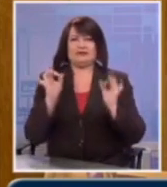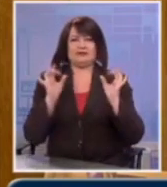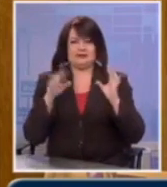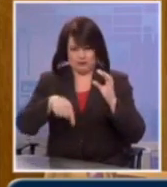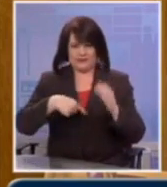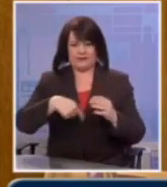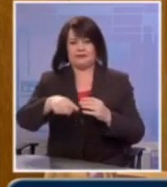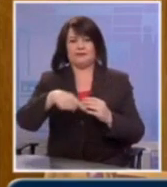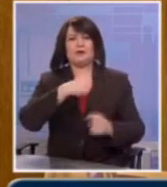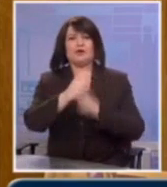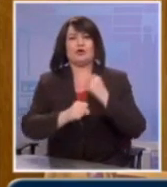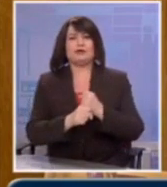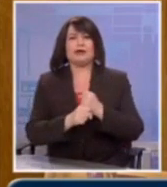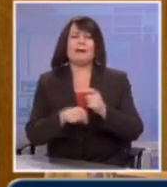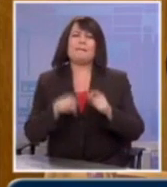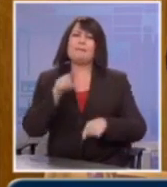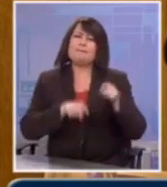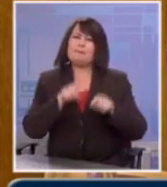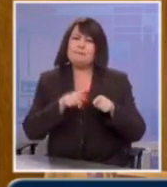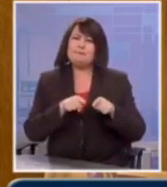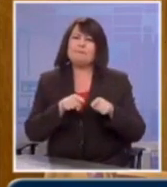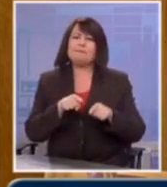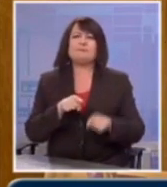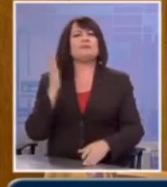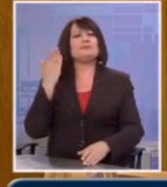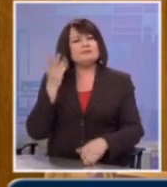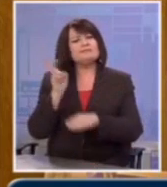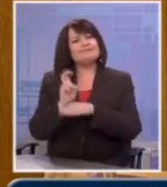φέτος παρά κάποιες ελάχιστες που